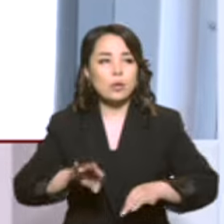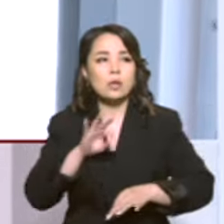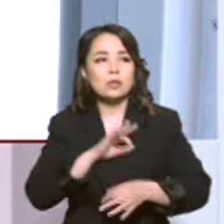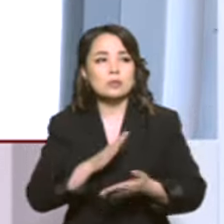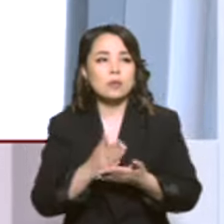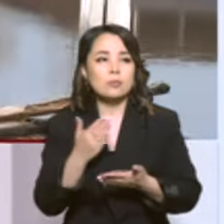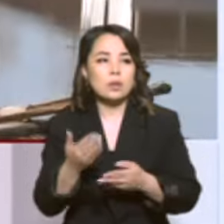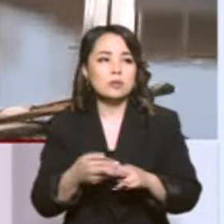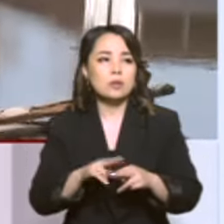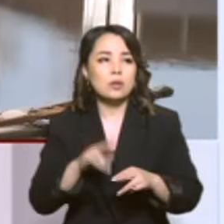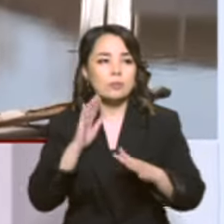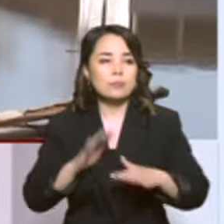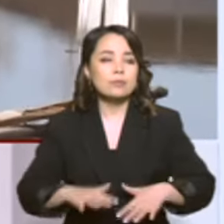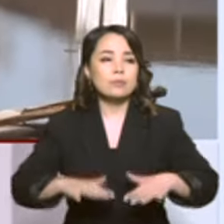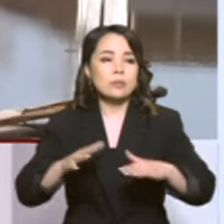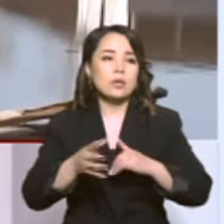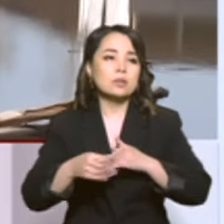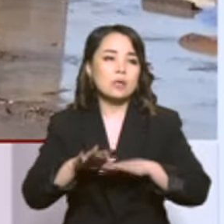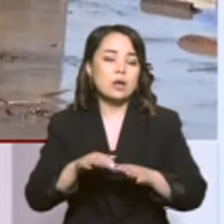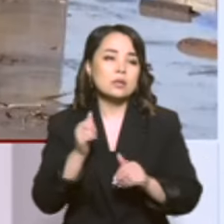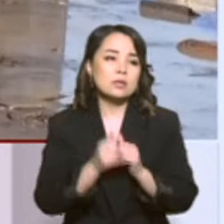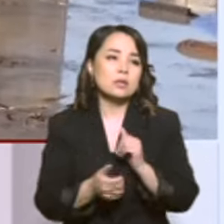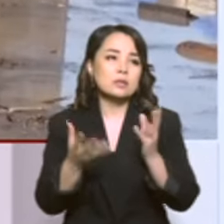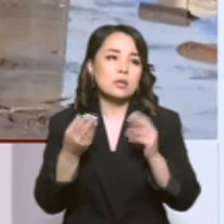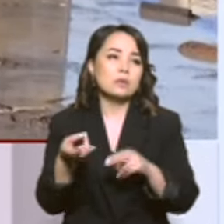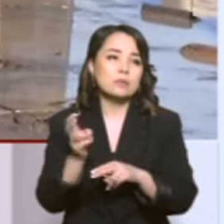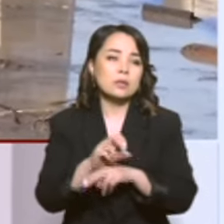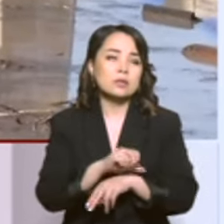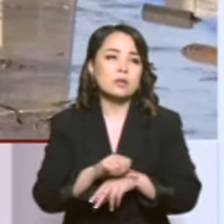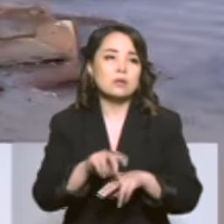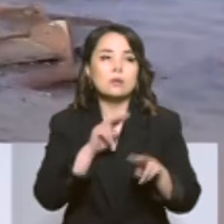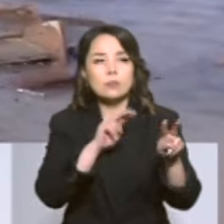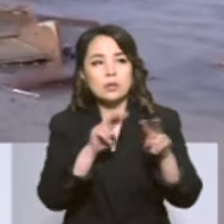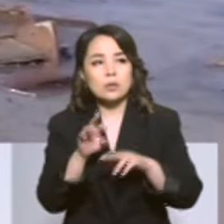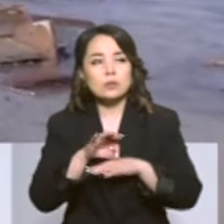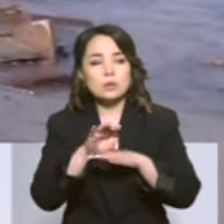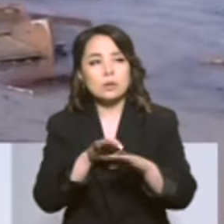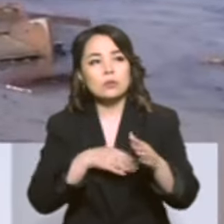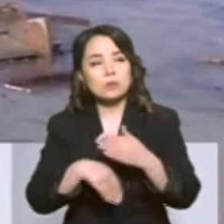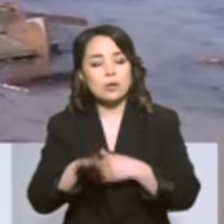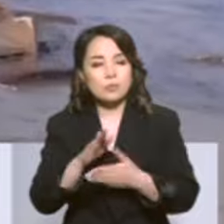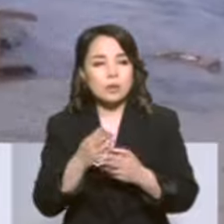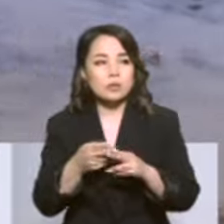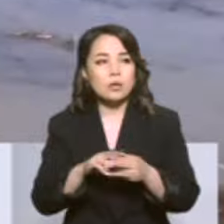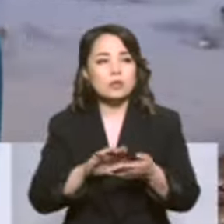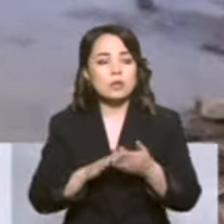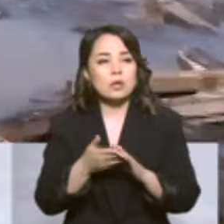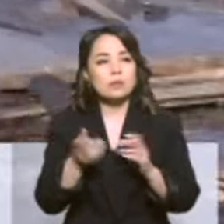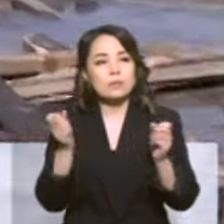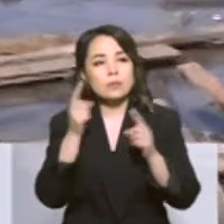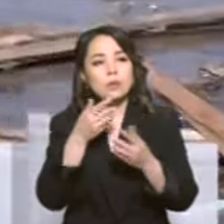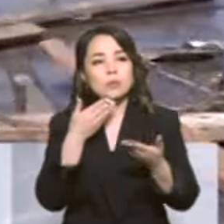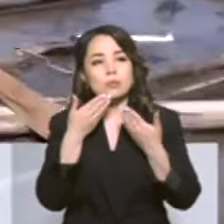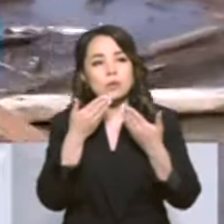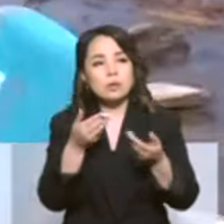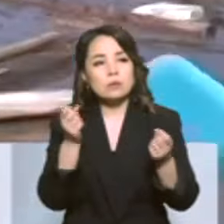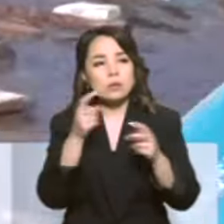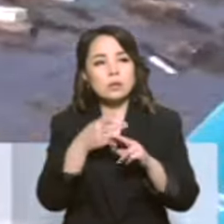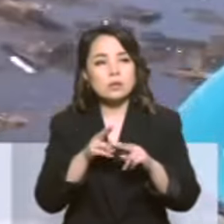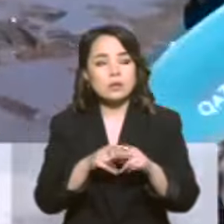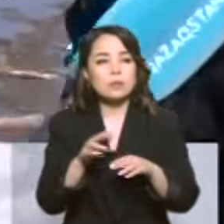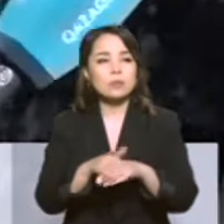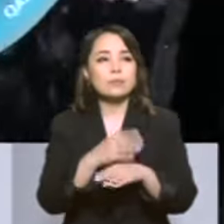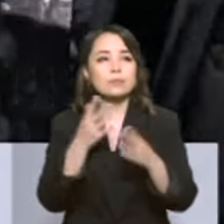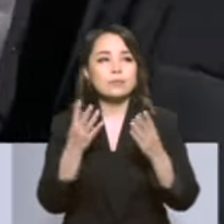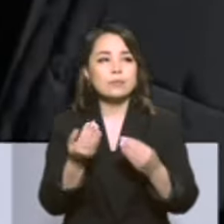пайдаландық. Су басқан аймаққа тұрғындар күнде келіп өз үйлерін сырттан бақылап кетеді. Олардың жағдайын біліп бүгін сөзге тартсақ. Аға, қайырлы